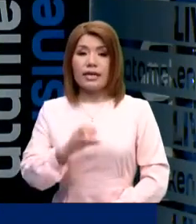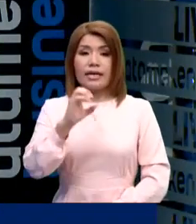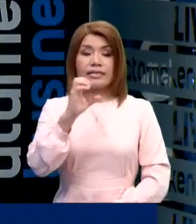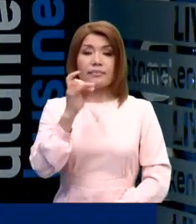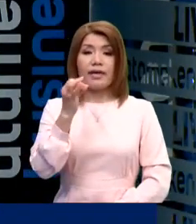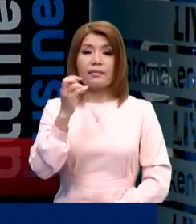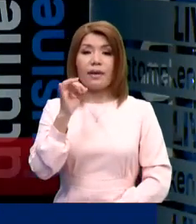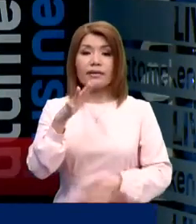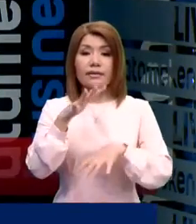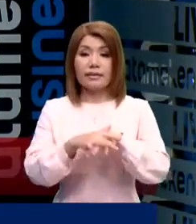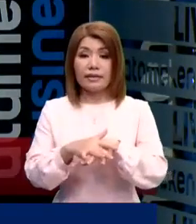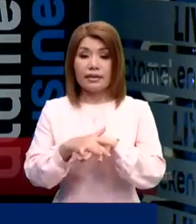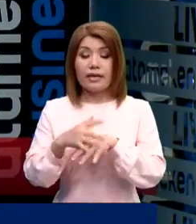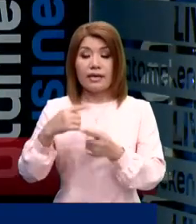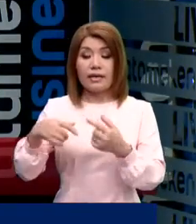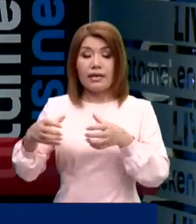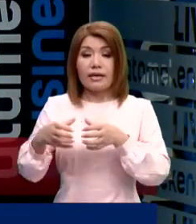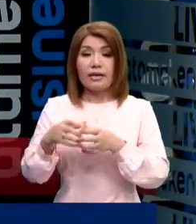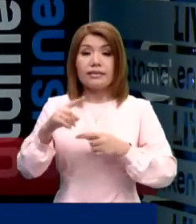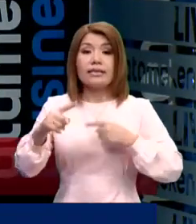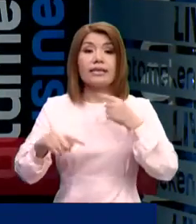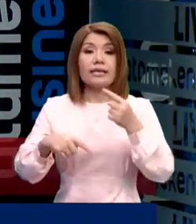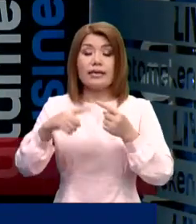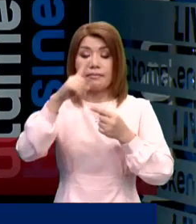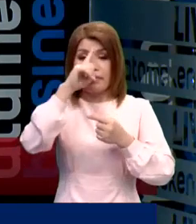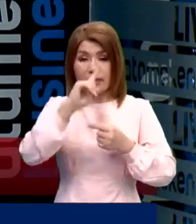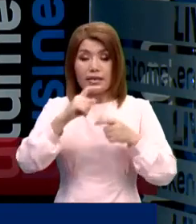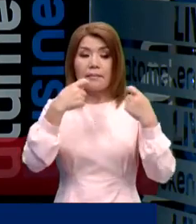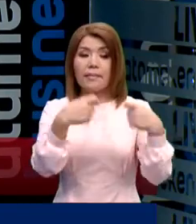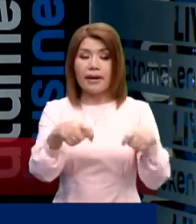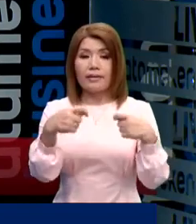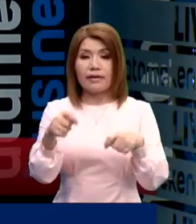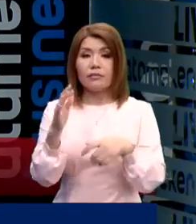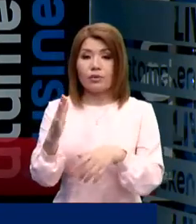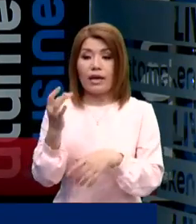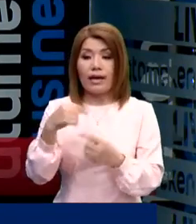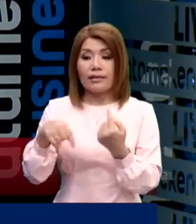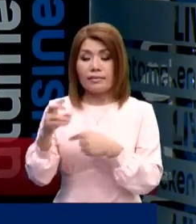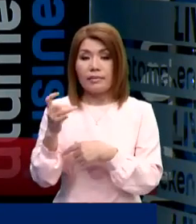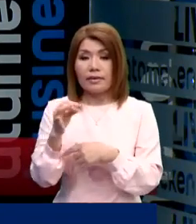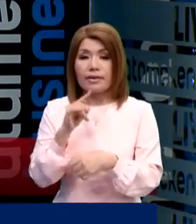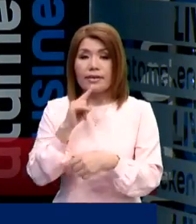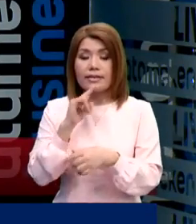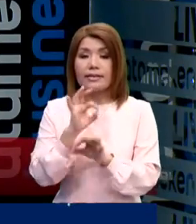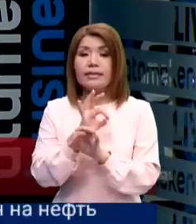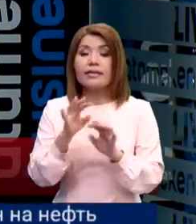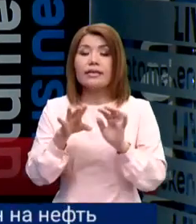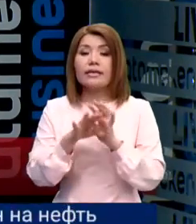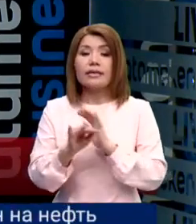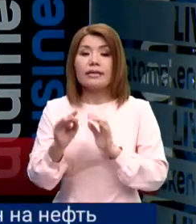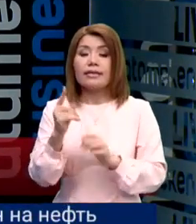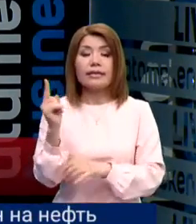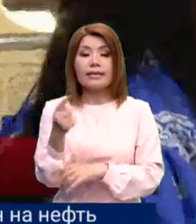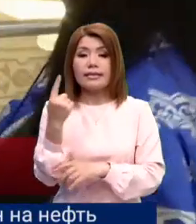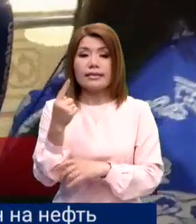Сбербанктың Қазақстандағы еншілес компаниясы келесі айда сатылу мүмкін. Бұл туралы бүгін Атамекен бизнеске берген эксклюзивті сұхбатында